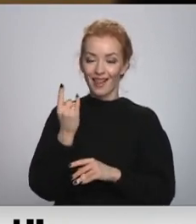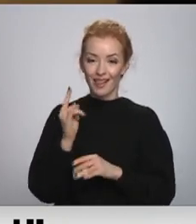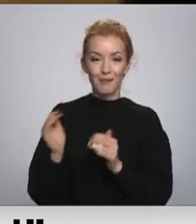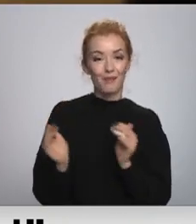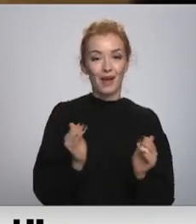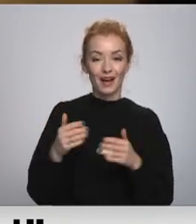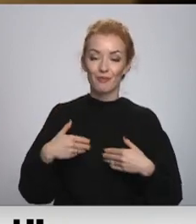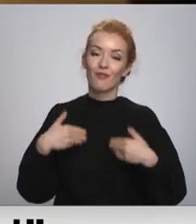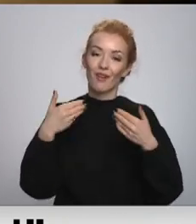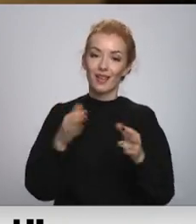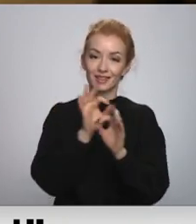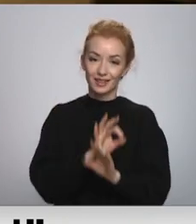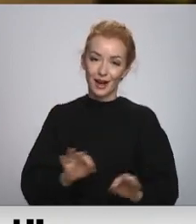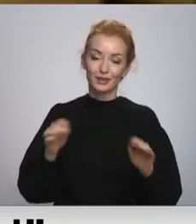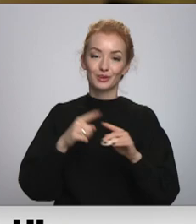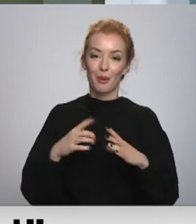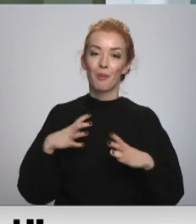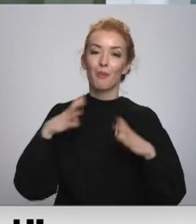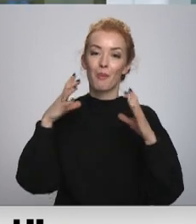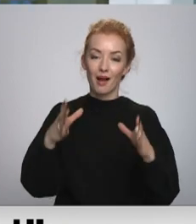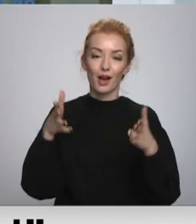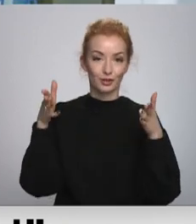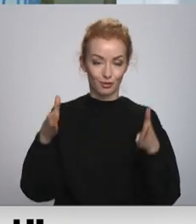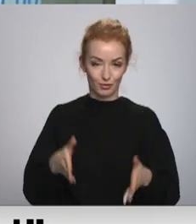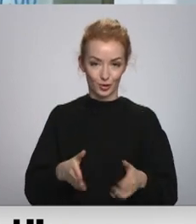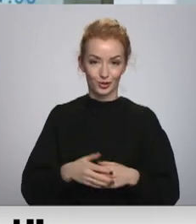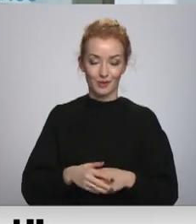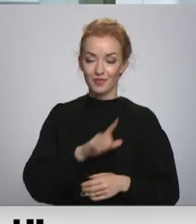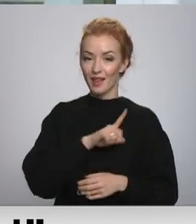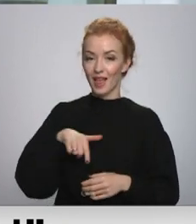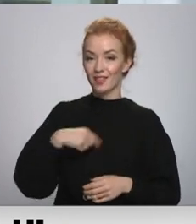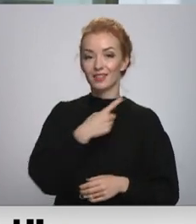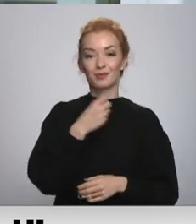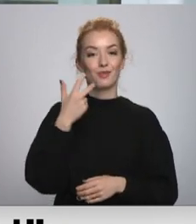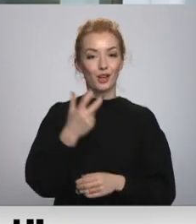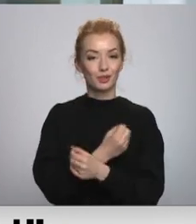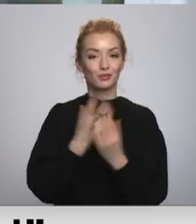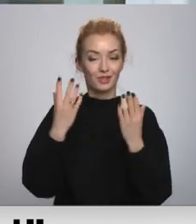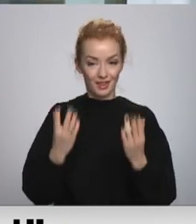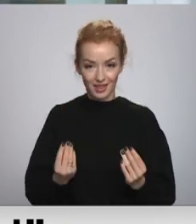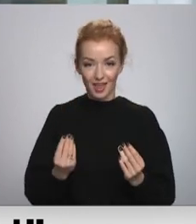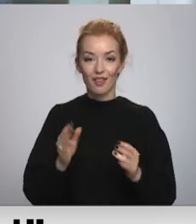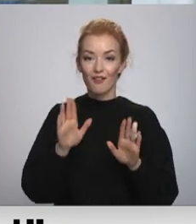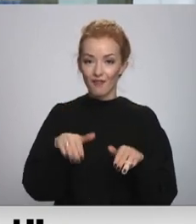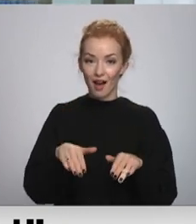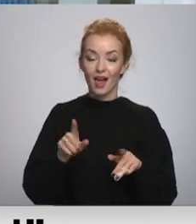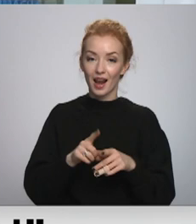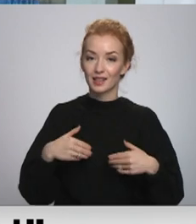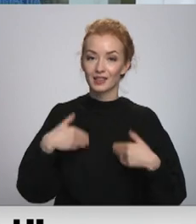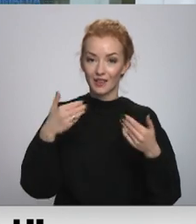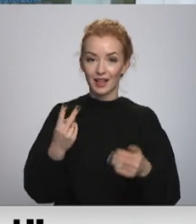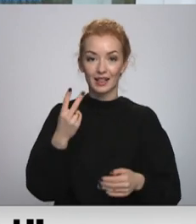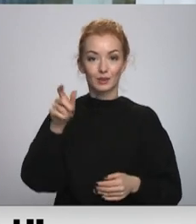Bērniņiem vēlēts skaists un bagāts mūšs. Jāteic, ka arī Latvijas 103. Dzimšanas dienā varēja sumināt